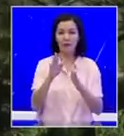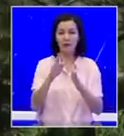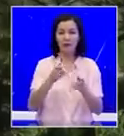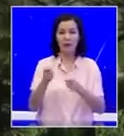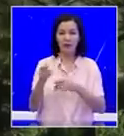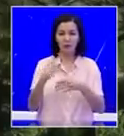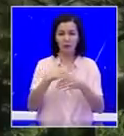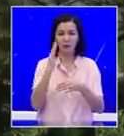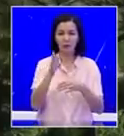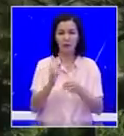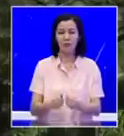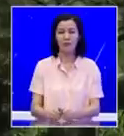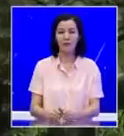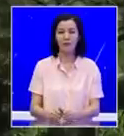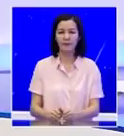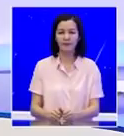әкімшілік жауапкершілікке тартылатын болады.